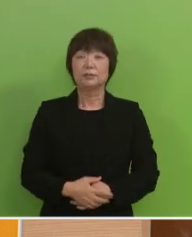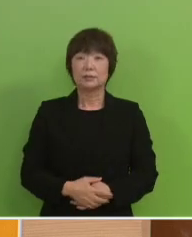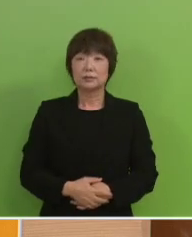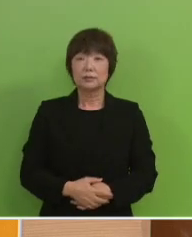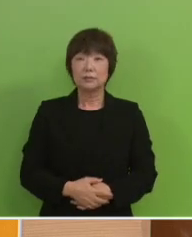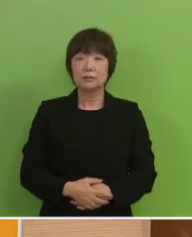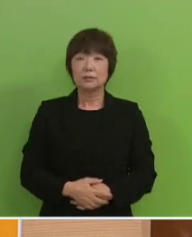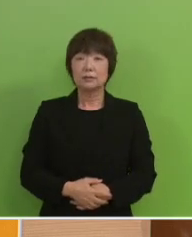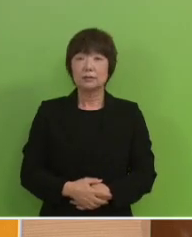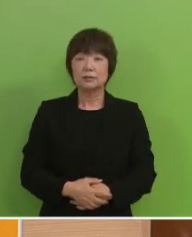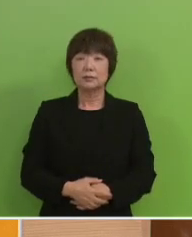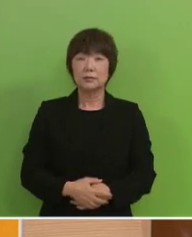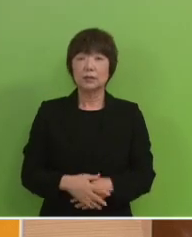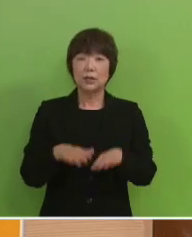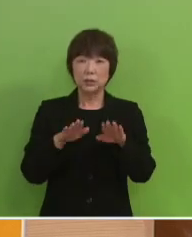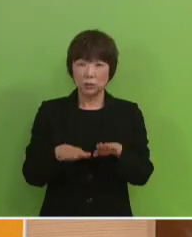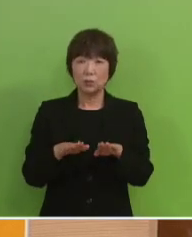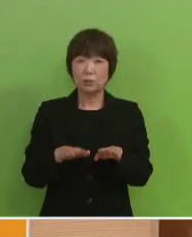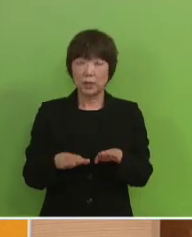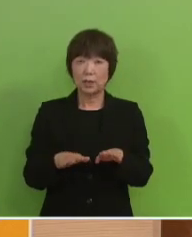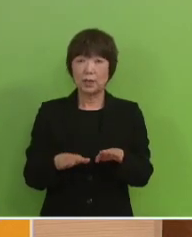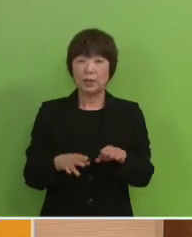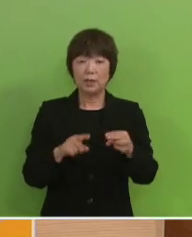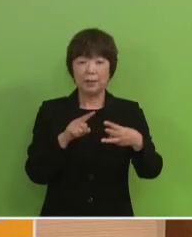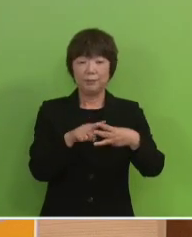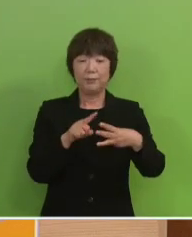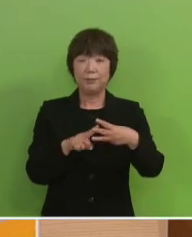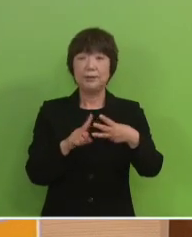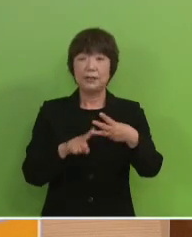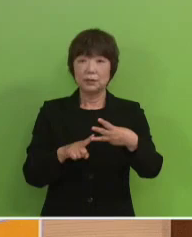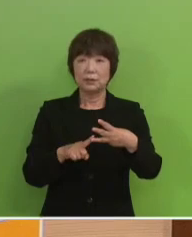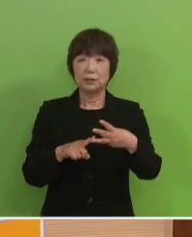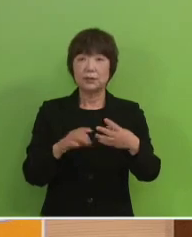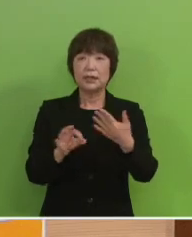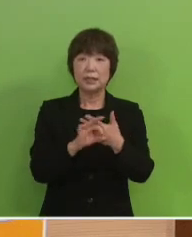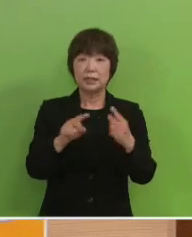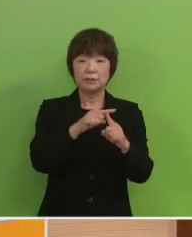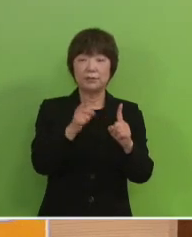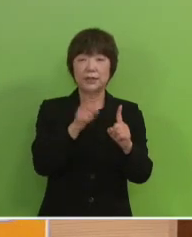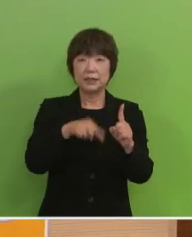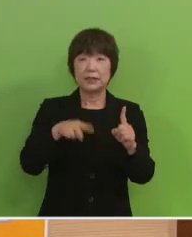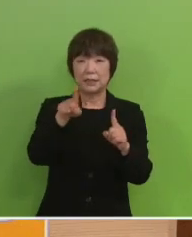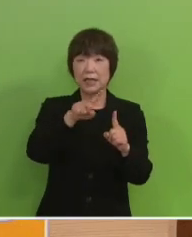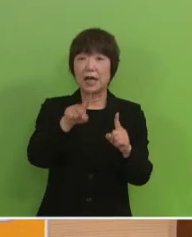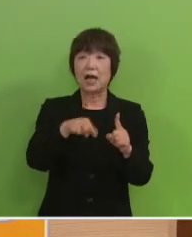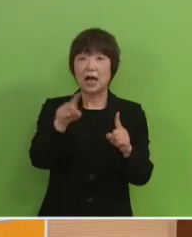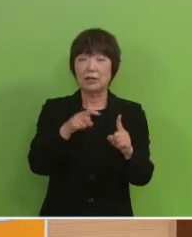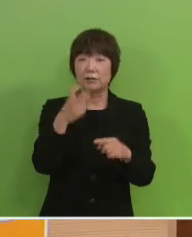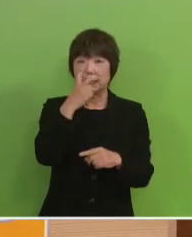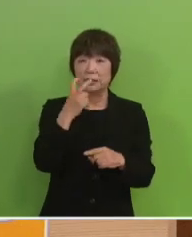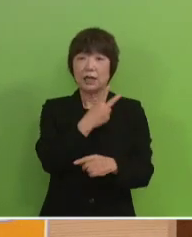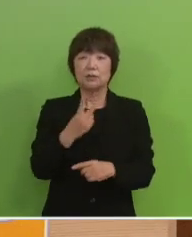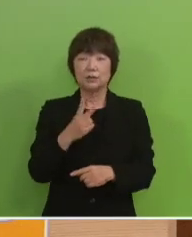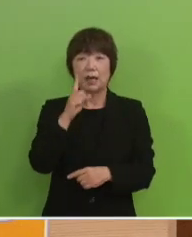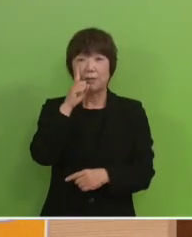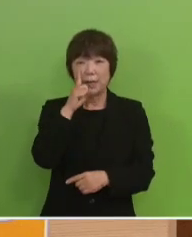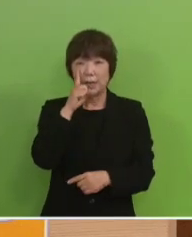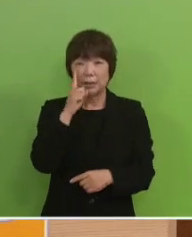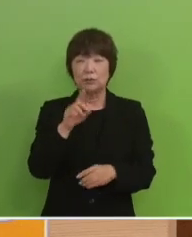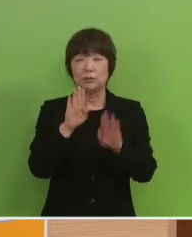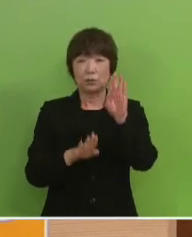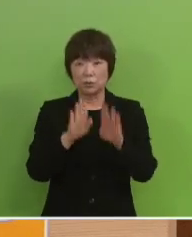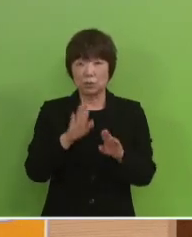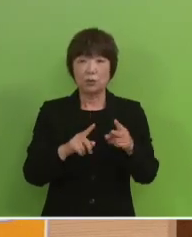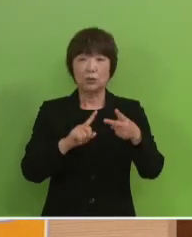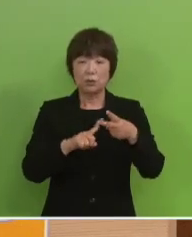今日はあのまず3点にんじ pcr 検査センター2日目の状況それから時短妖精の